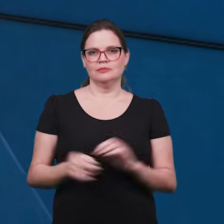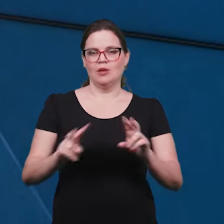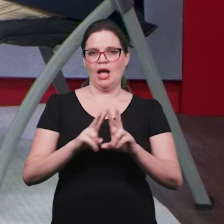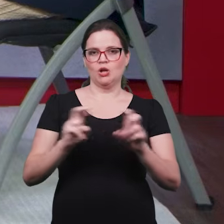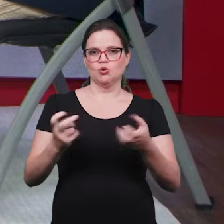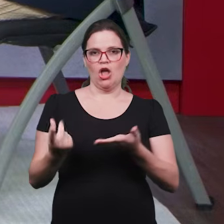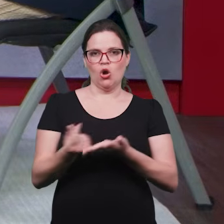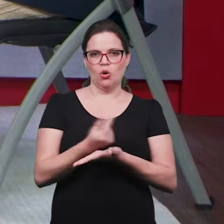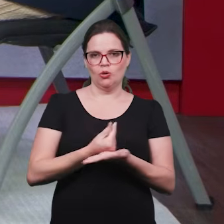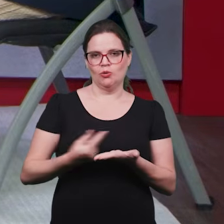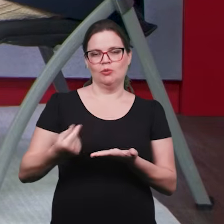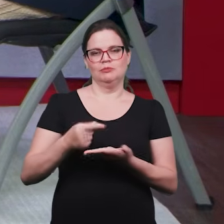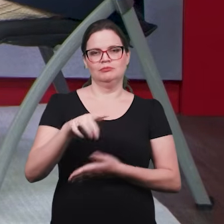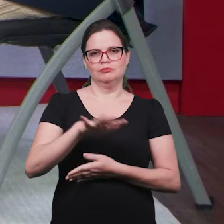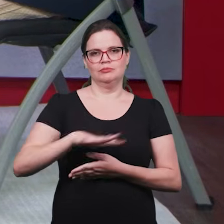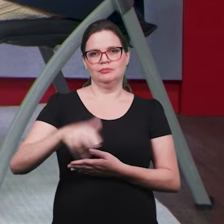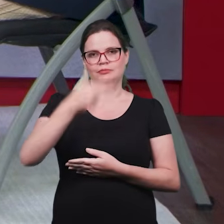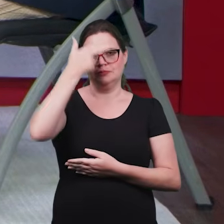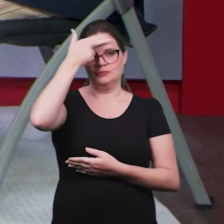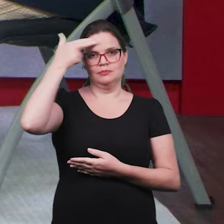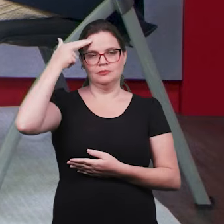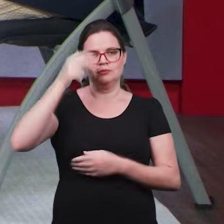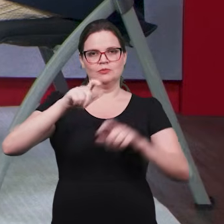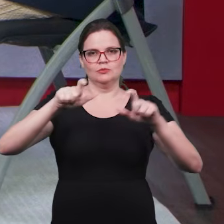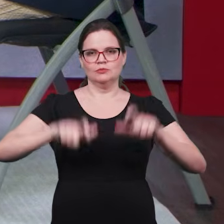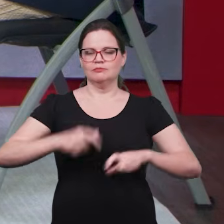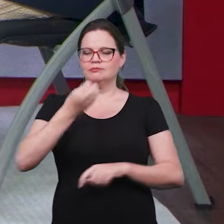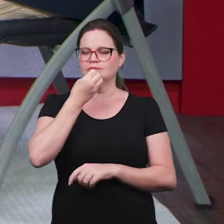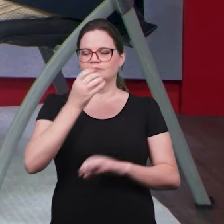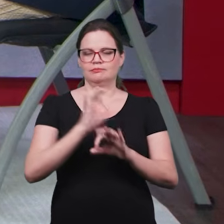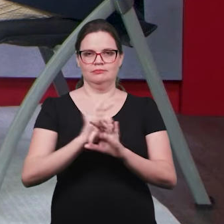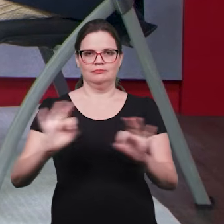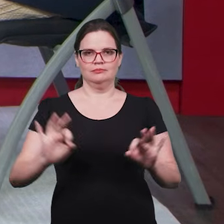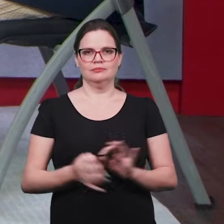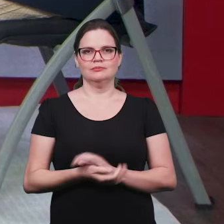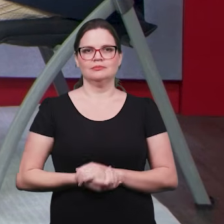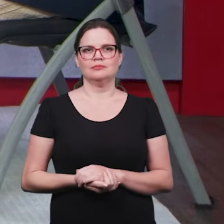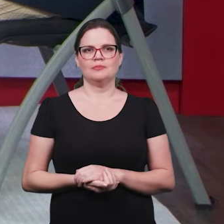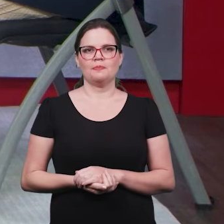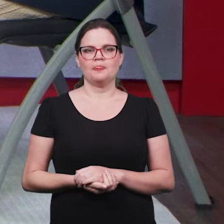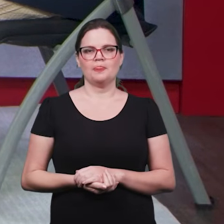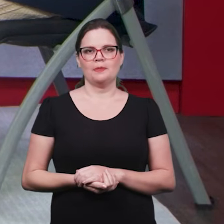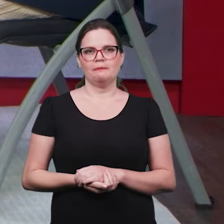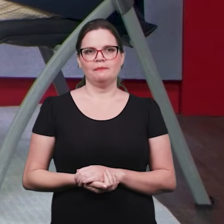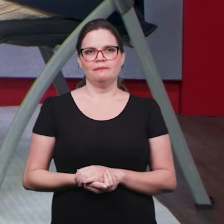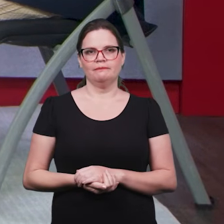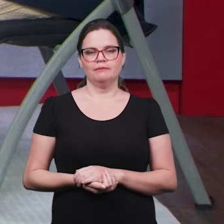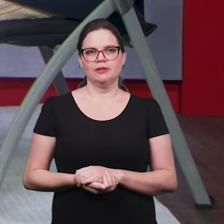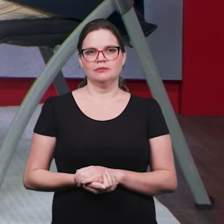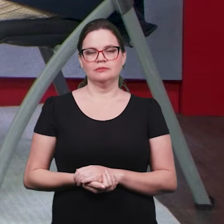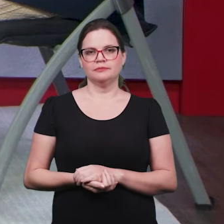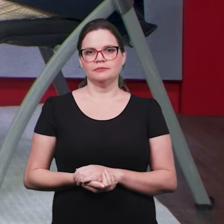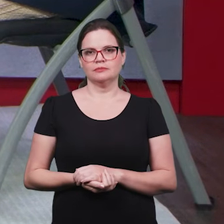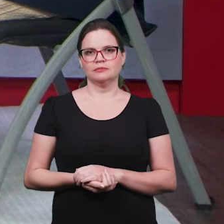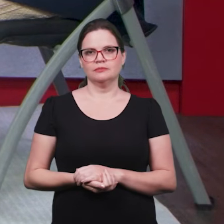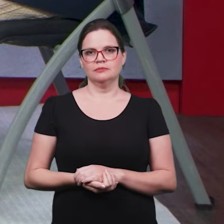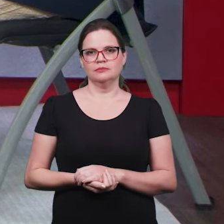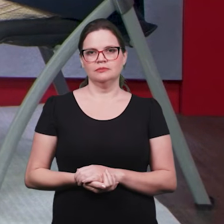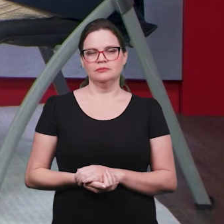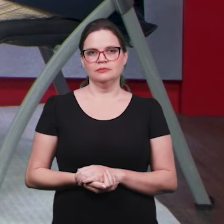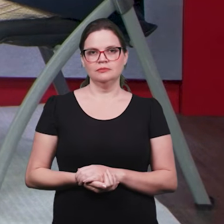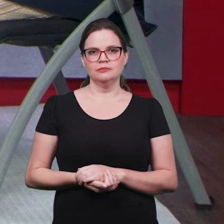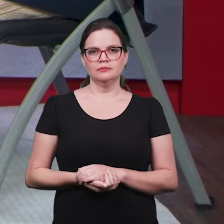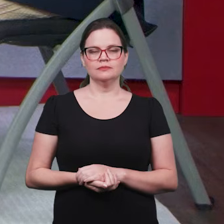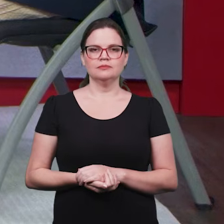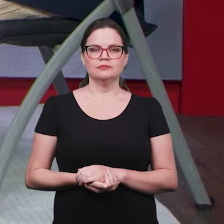хорошо. E economicamente falando, a Lituânia está em lugar muito bom. И из этого мы видим, что